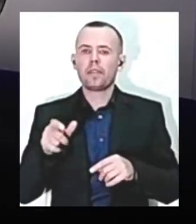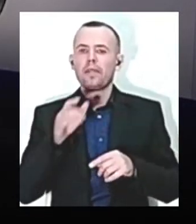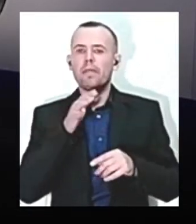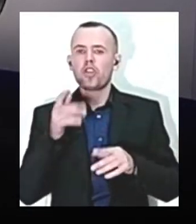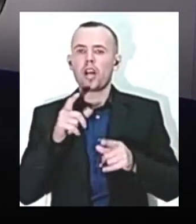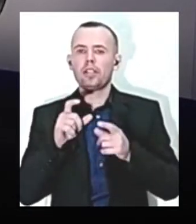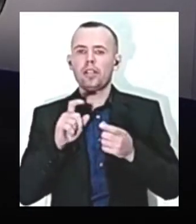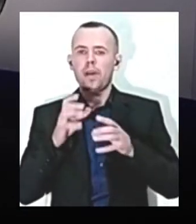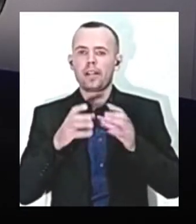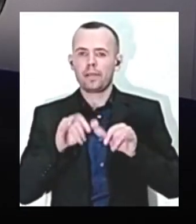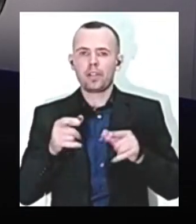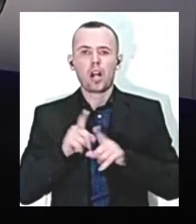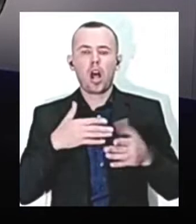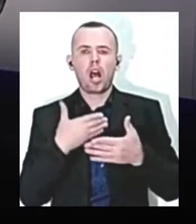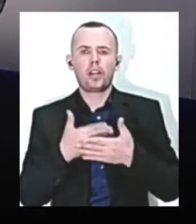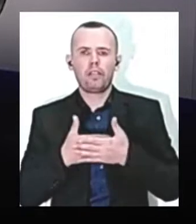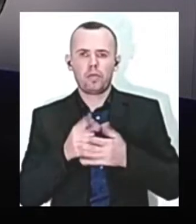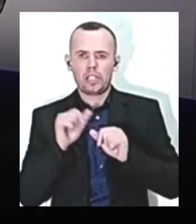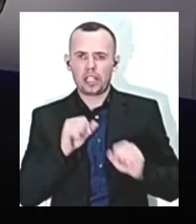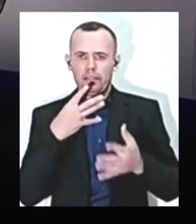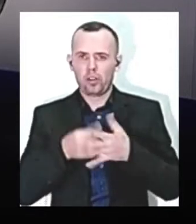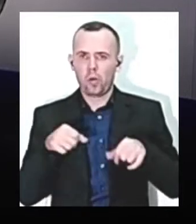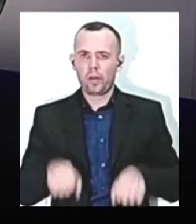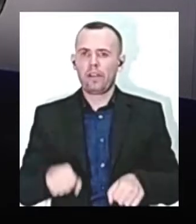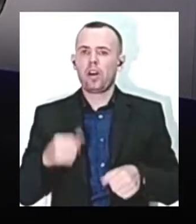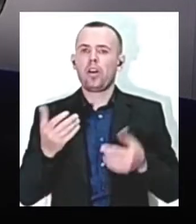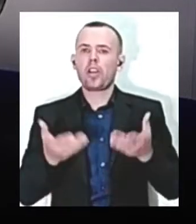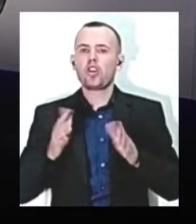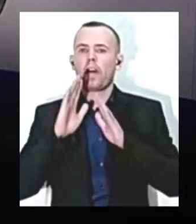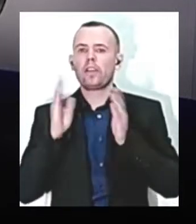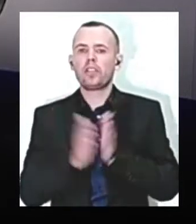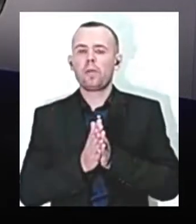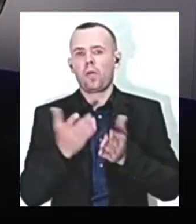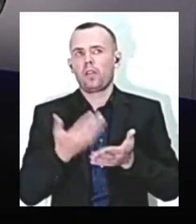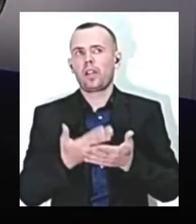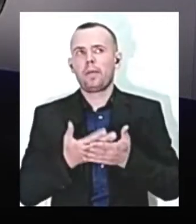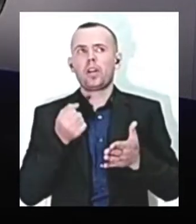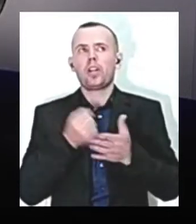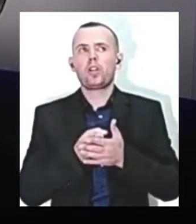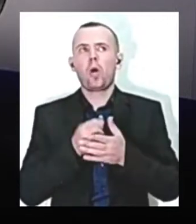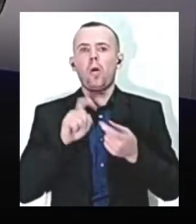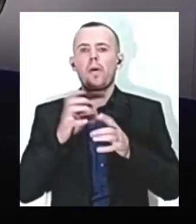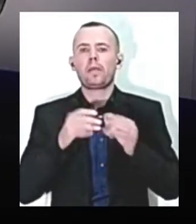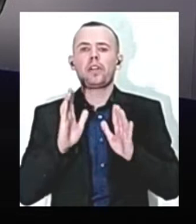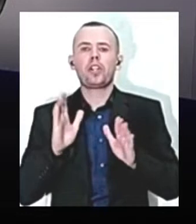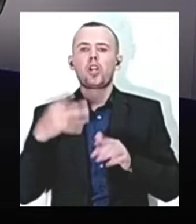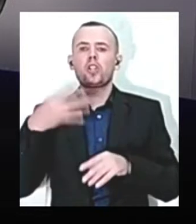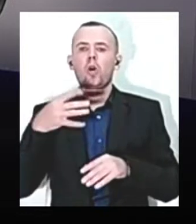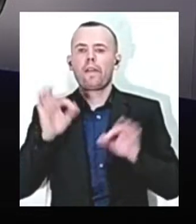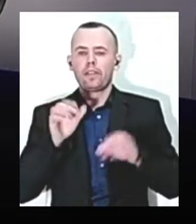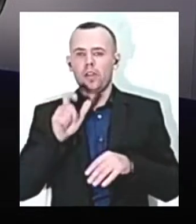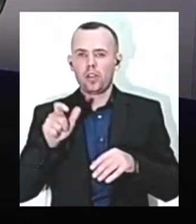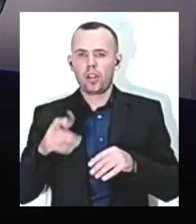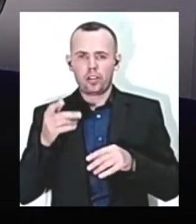в захисті своїх прав. Якщо в цілому, наприклад, до пандемії тільки 40% людей, чиї права порушені, пробували